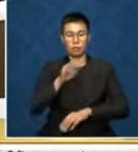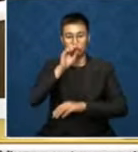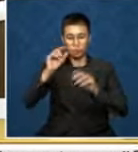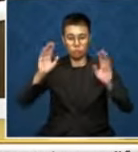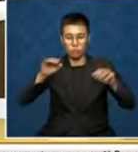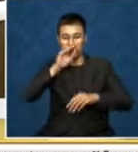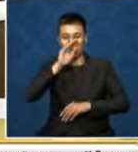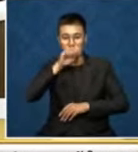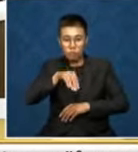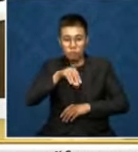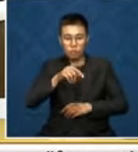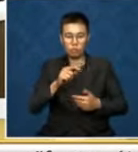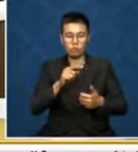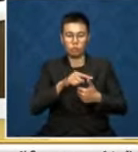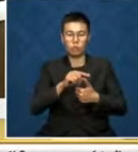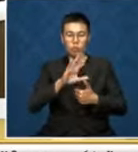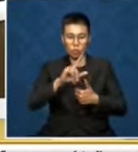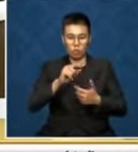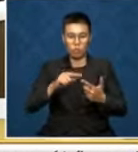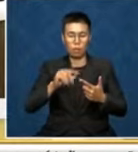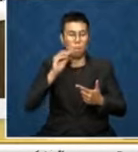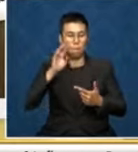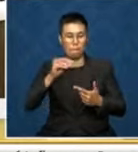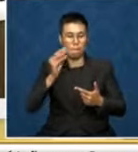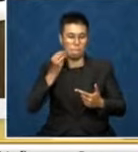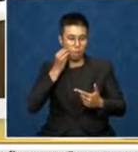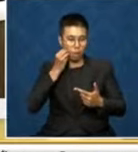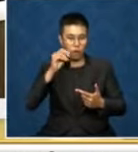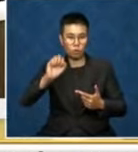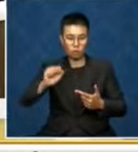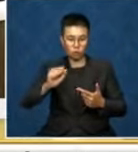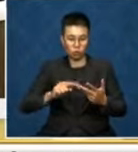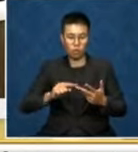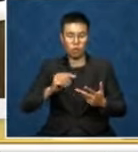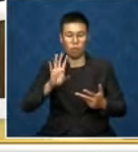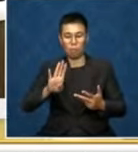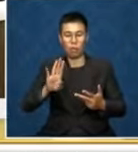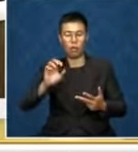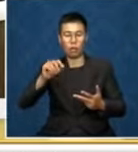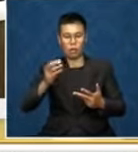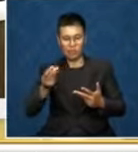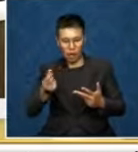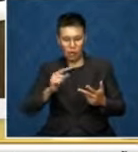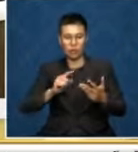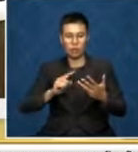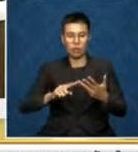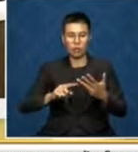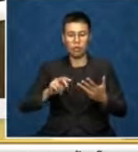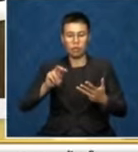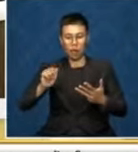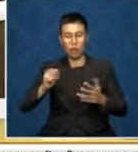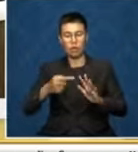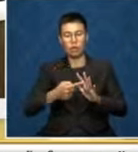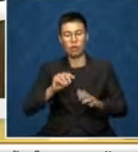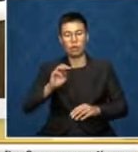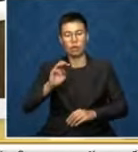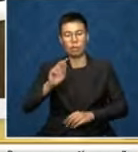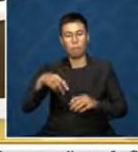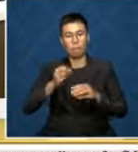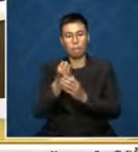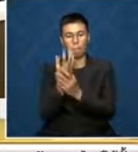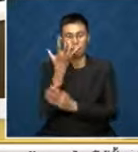ชลบุรีเทศบาลเมืองบ้านสวนเทศบาลตำบลบางทรายและเทศบาลตำบลนาป่าดิฉันมีเรื่องหารือกับท่านประธาน